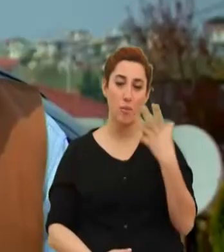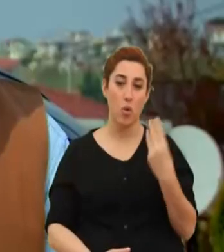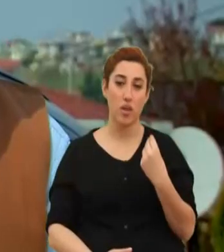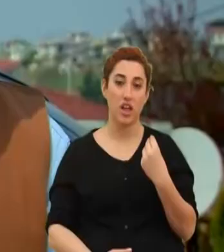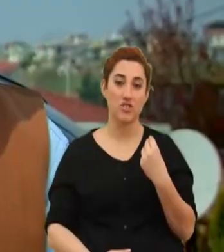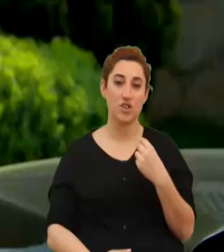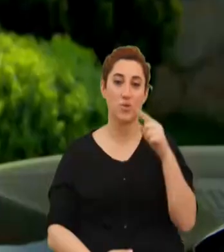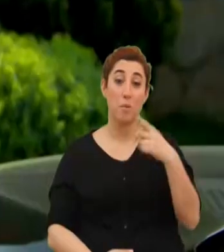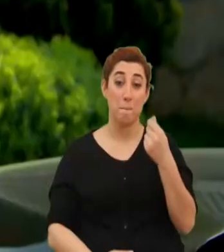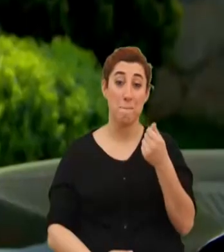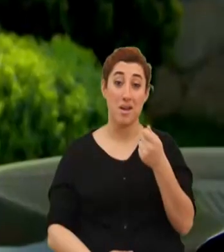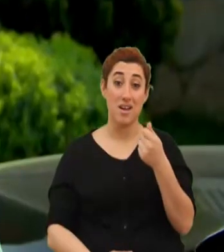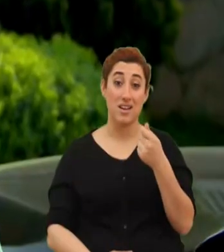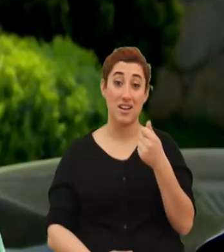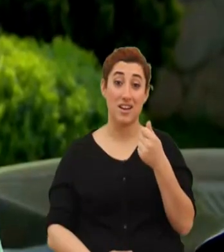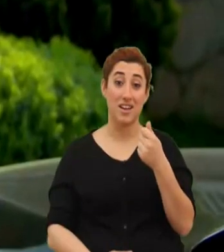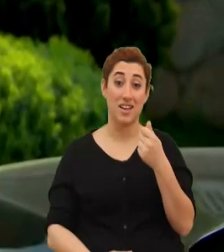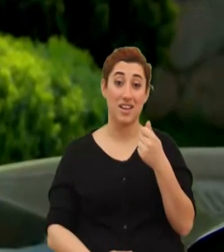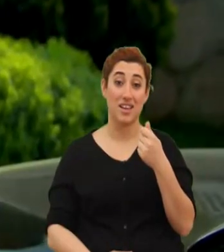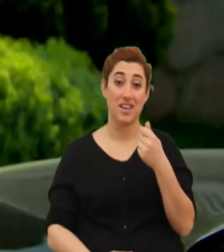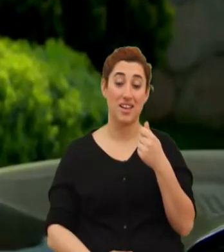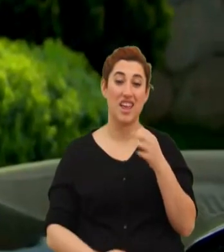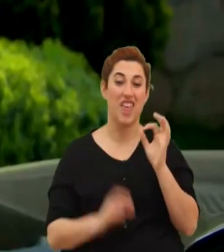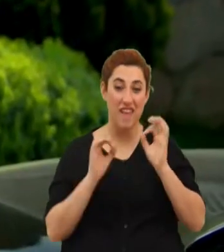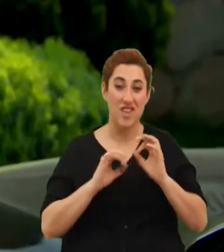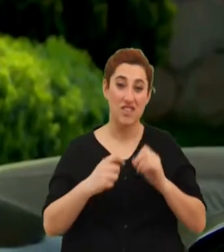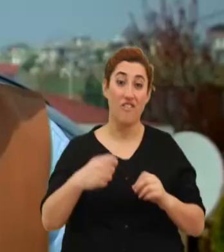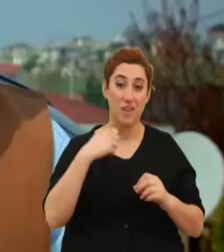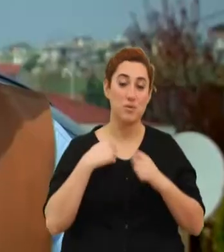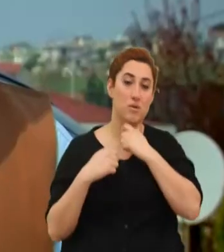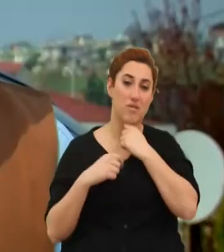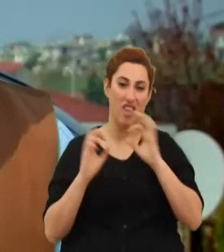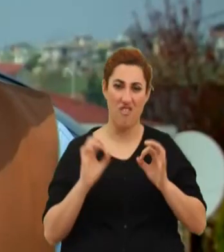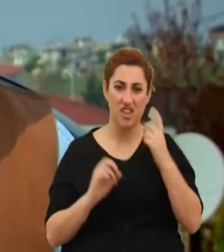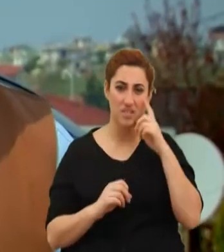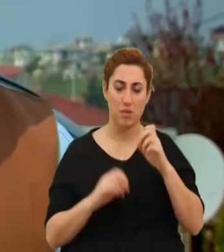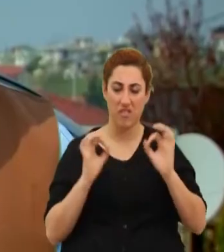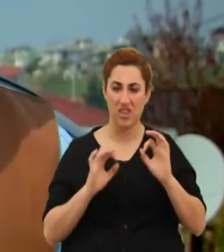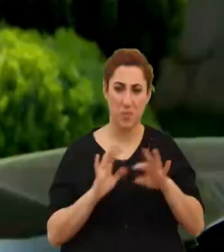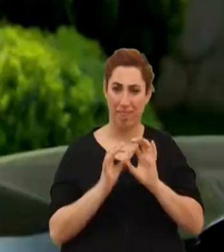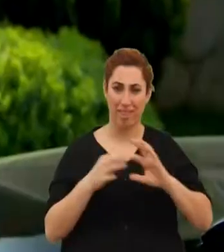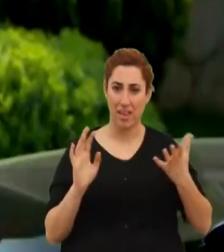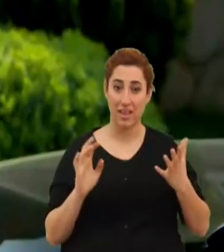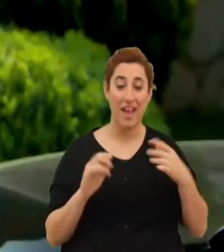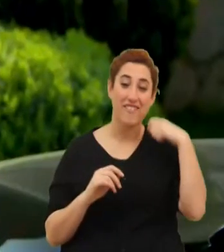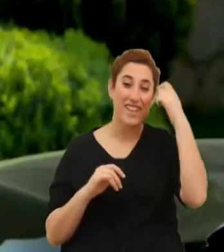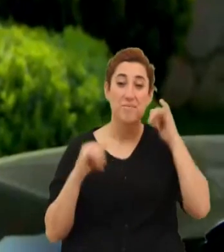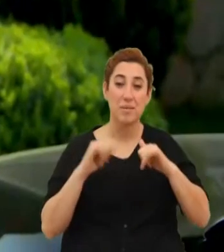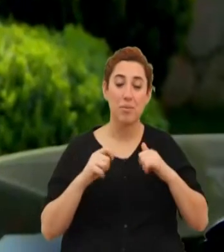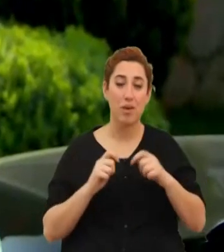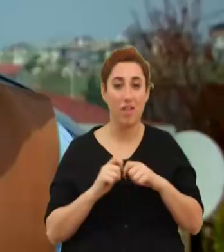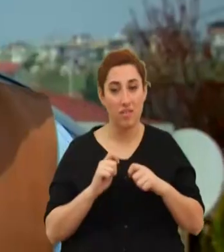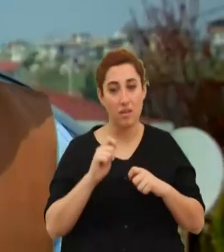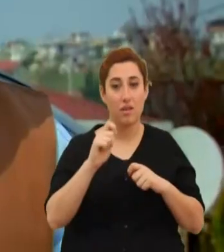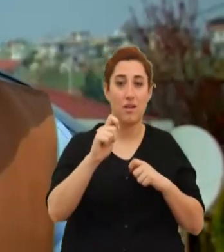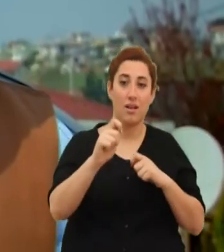olacak. Şu parayı ağır çekimde verir misiniz lütfen? Ağır çekim mi? Ağır çekim nedir ya? Hani filmlerde falan oluyor